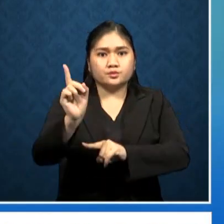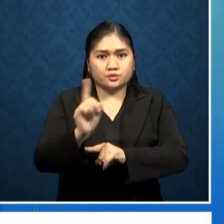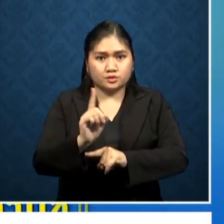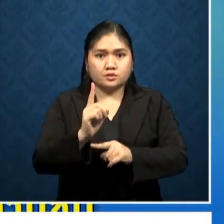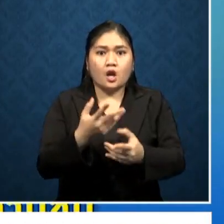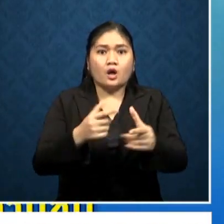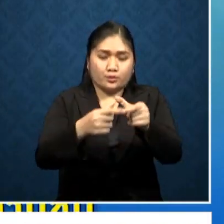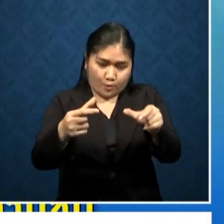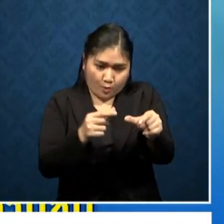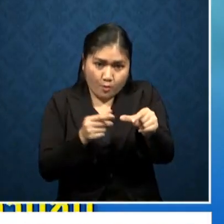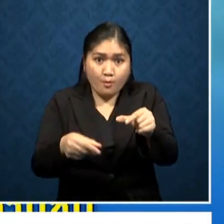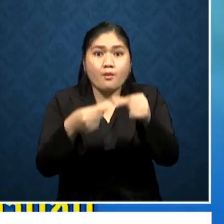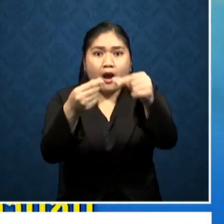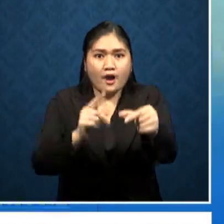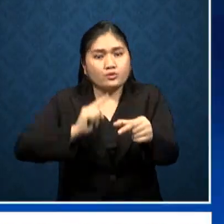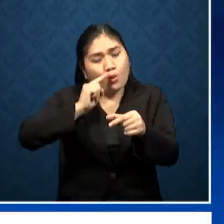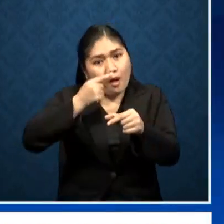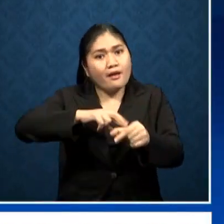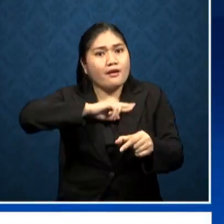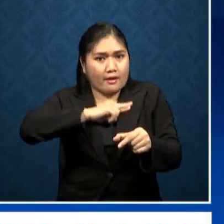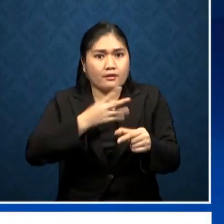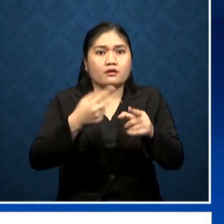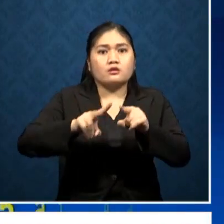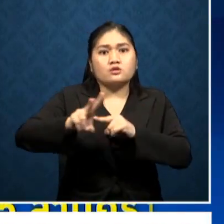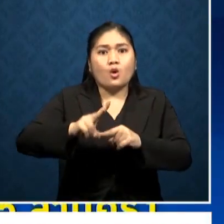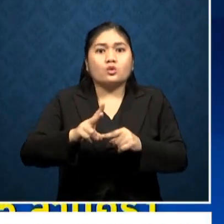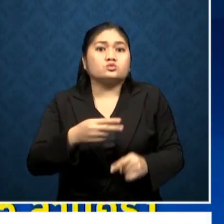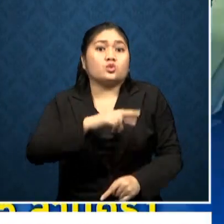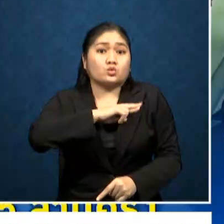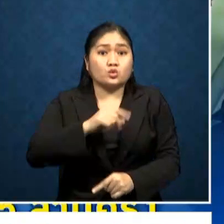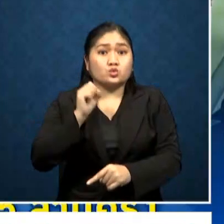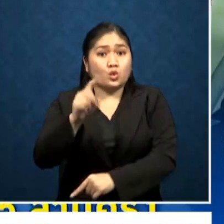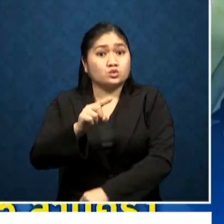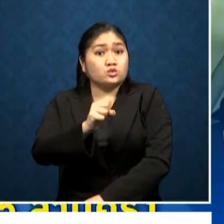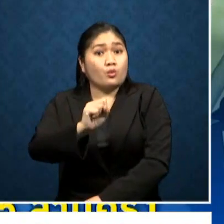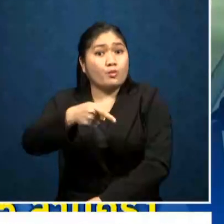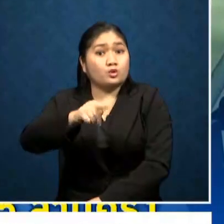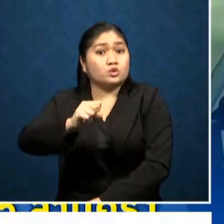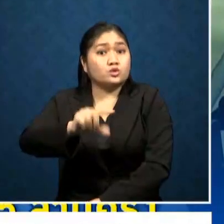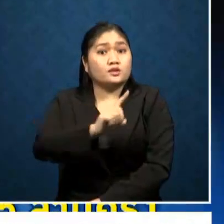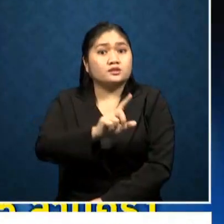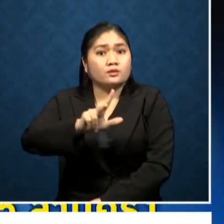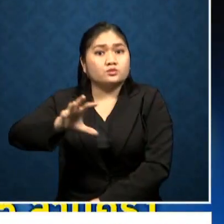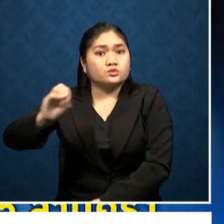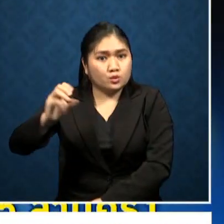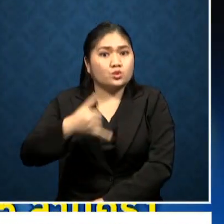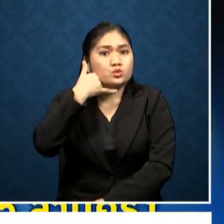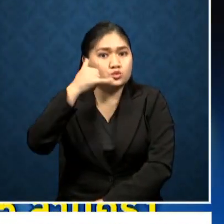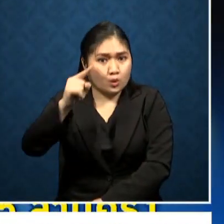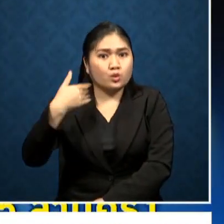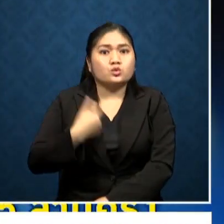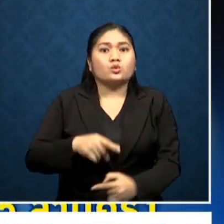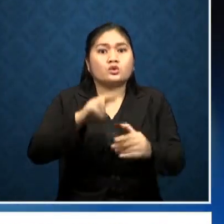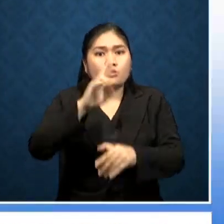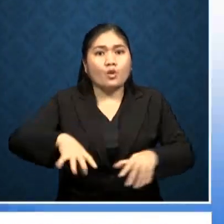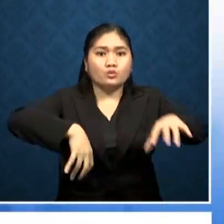จัดทกตรวหาเชื้อ COVID19 ด้ตนเอง 2. ประบบาทสายด่วนสอบปอสอช. 1330 รวมจประบบดูแลผู้